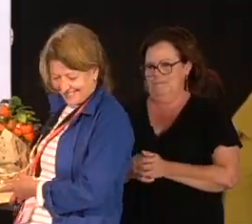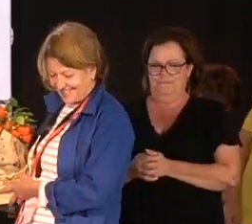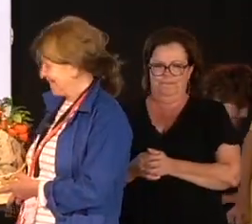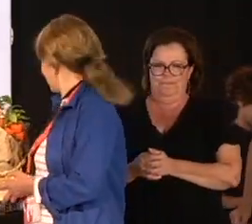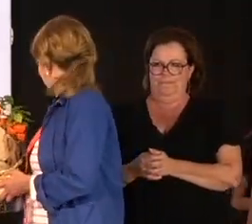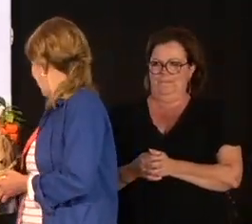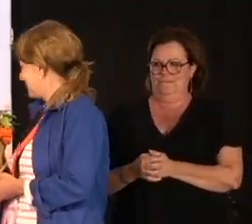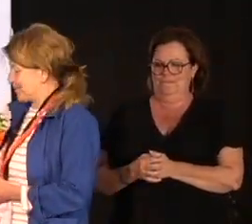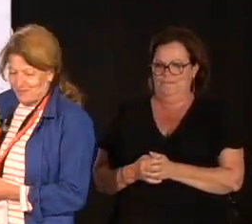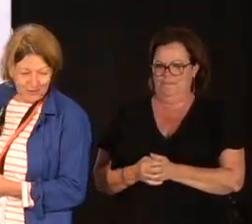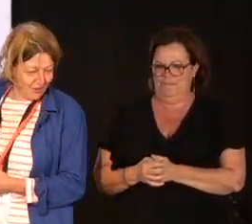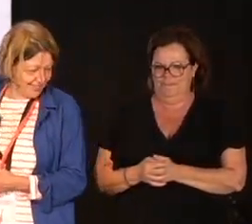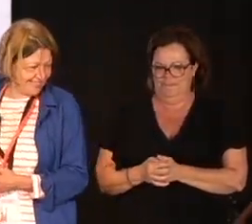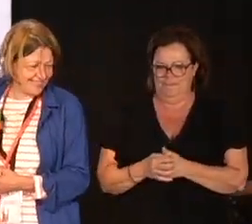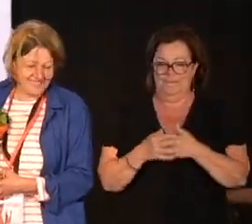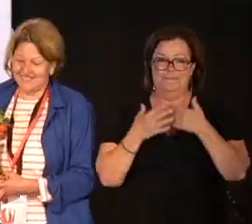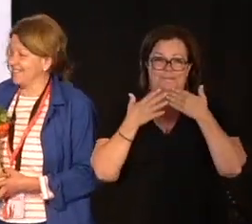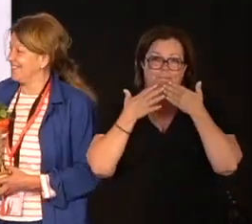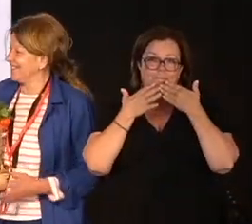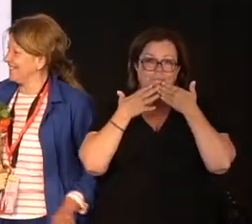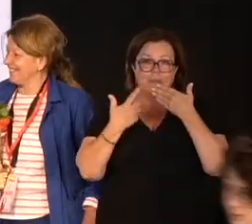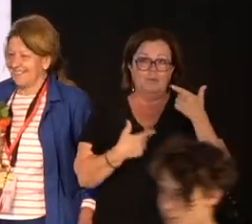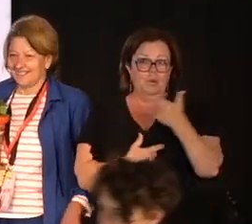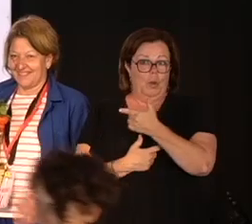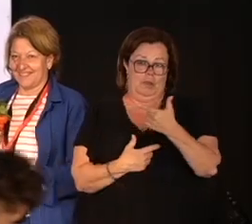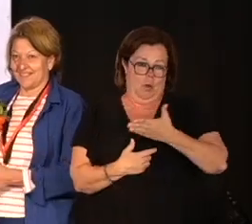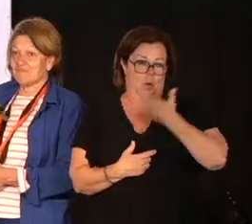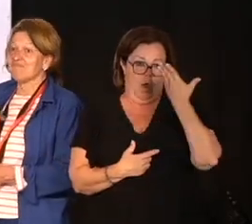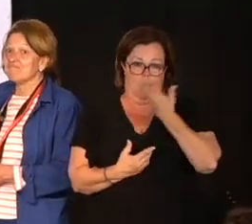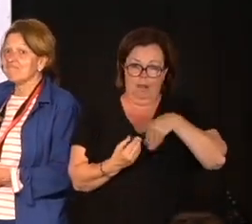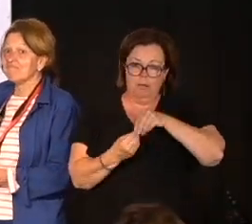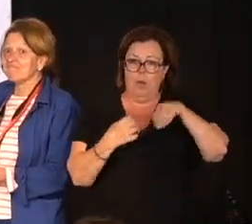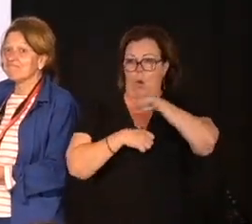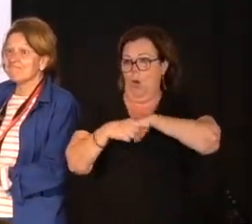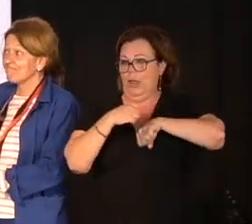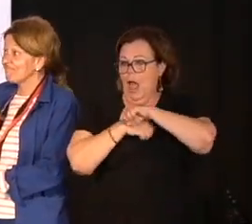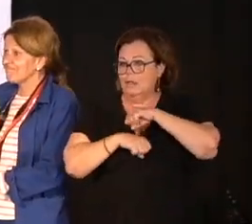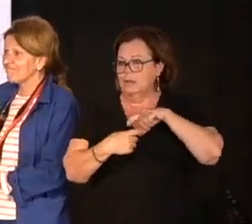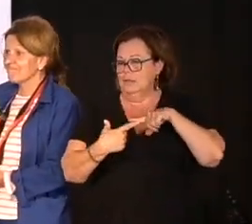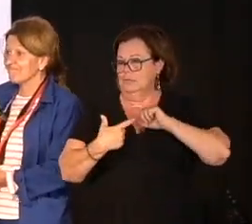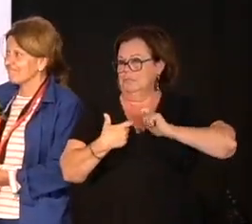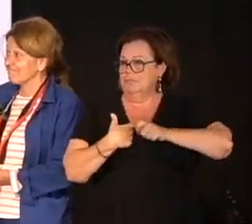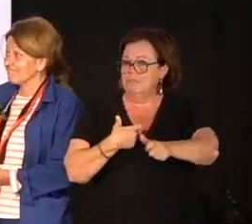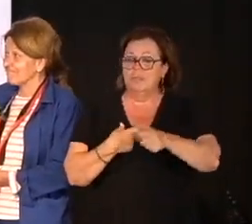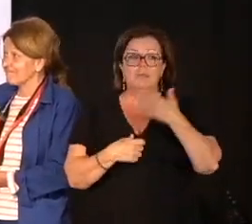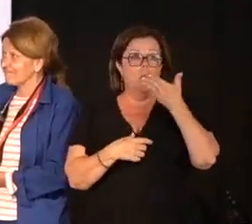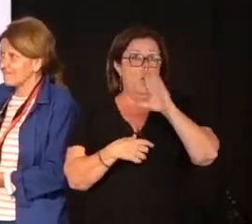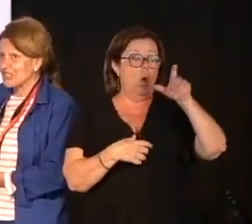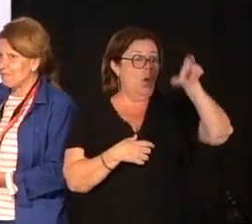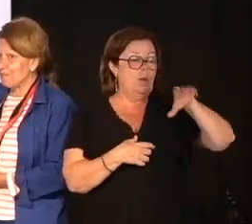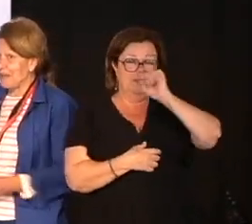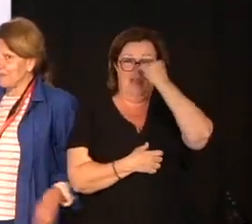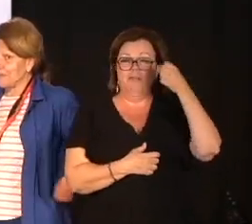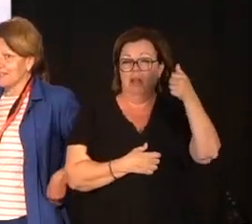Et on a aussi eu une stagiaire masterant chez nous à l'EHESS qui a